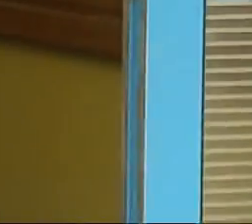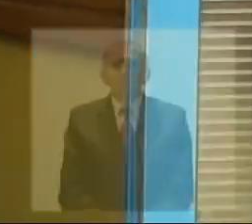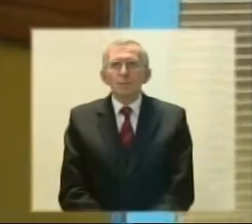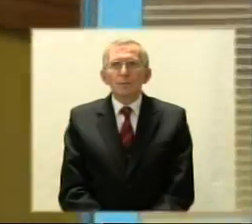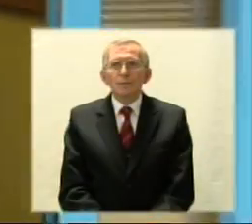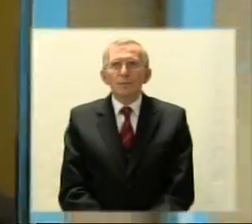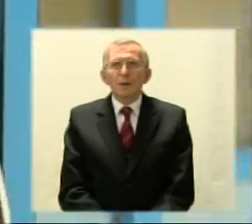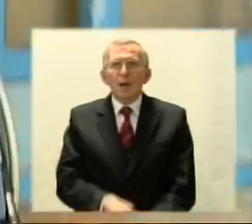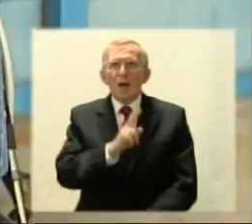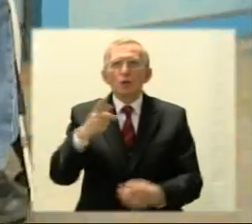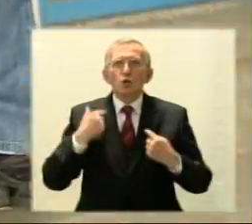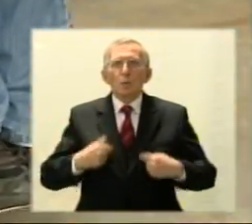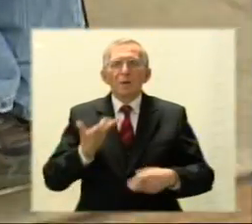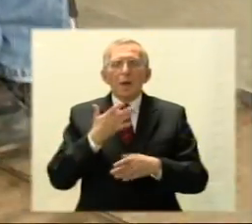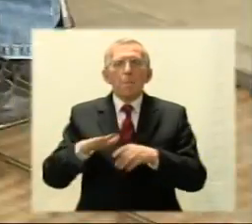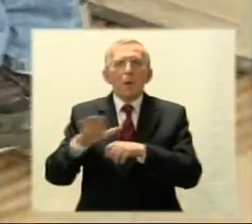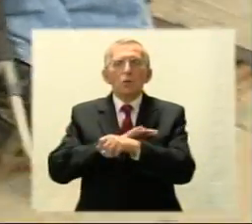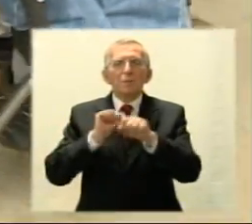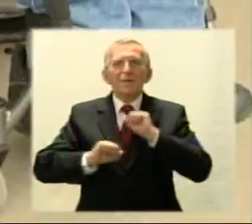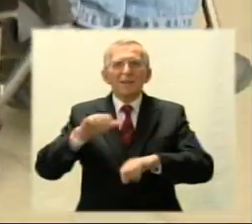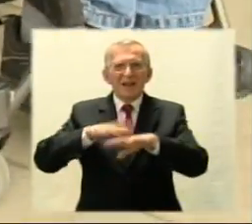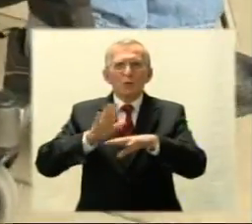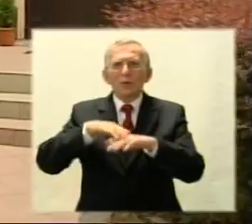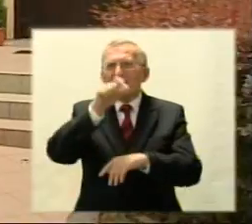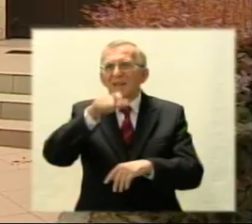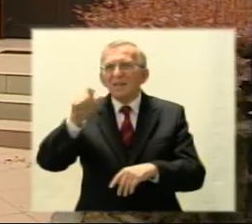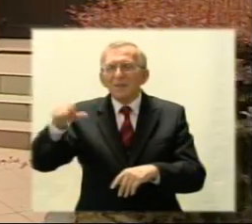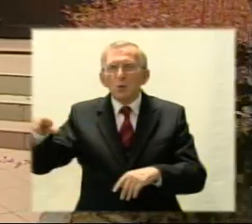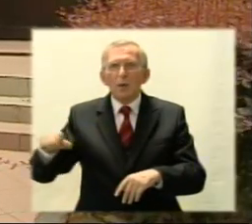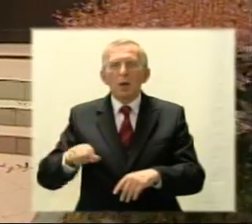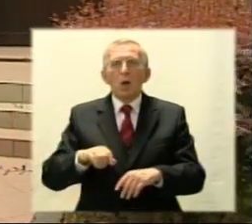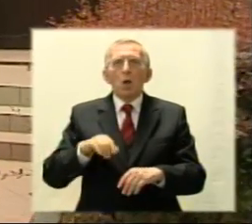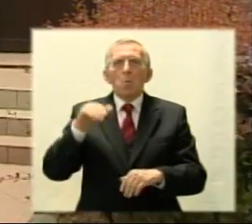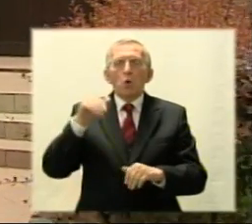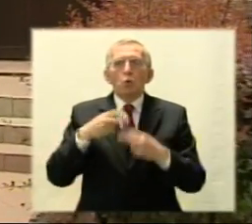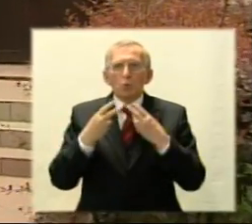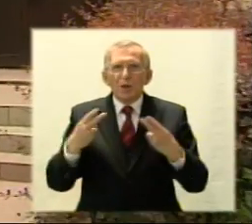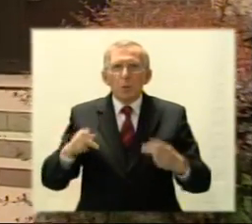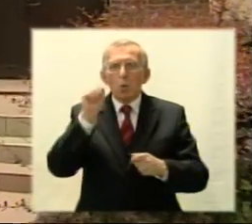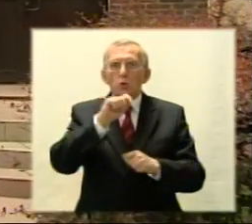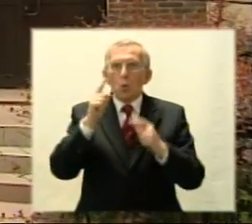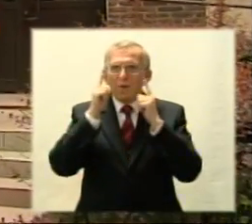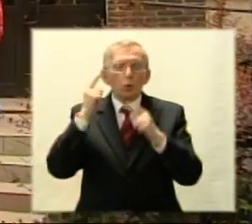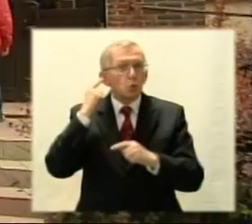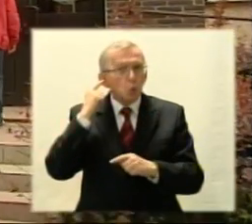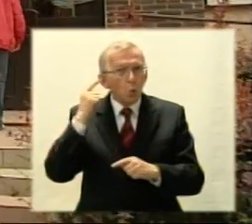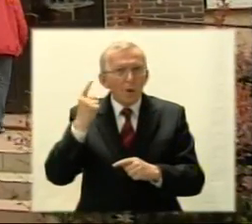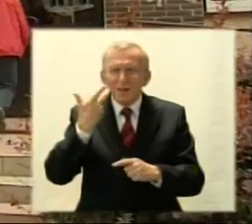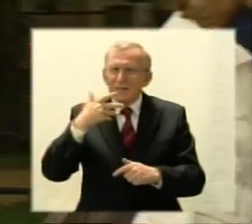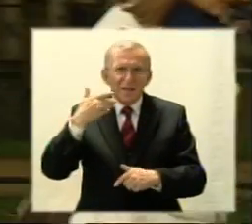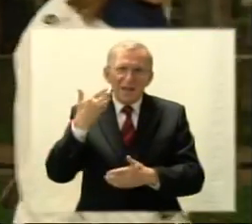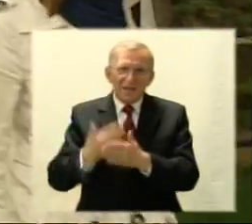osób każdą osobę niepełnosprawną traktuj indywidualnie bądź uprzejmy Poświęć uwagę Słuchaj i nie trać